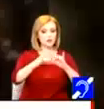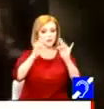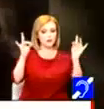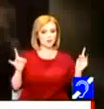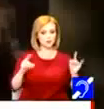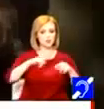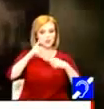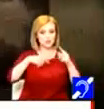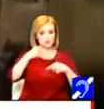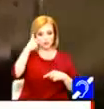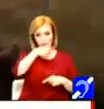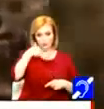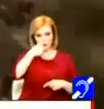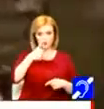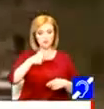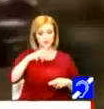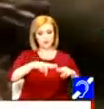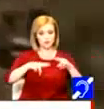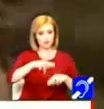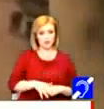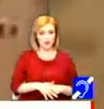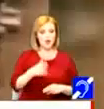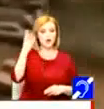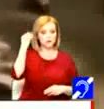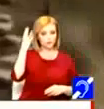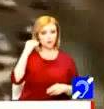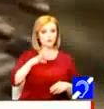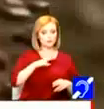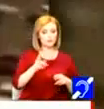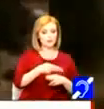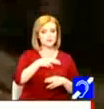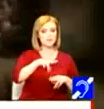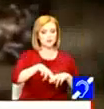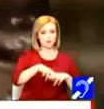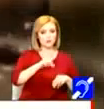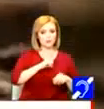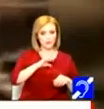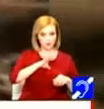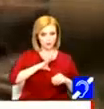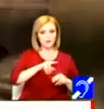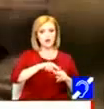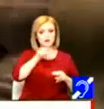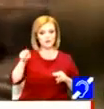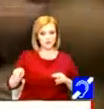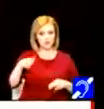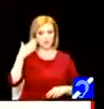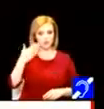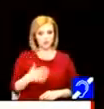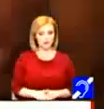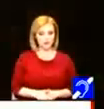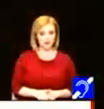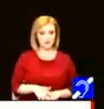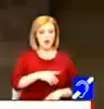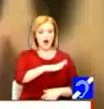un an mai târziu, atunci când locuitorii din Republica Moldova au putut să treacă fără actă hotarul în România. Astfel, podul de flori a devenit un simbol